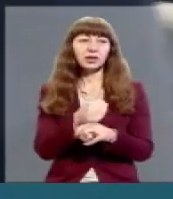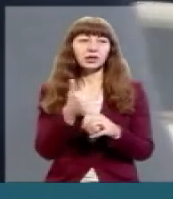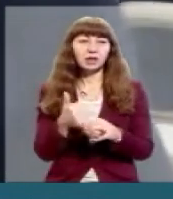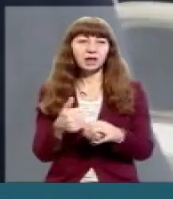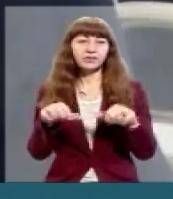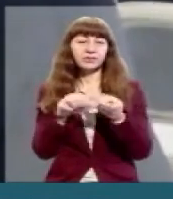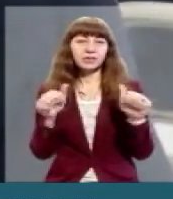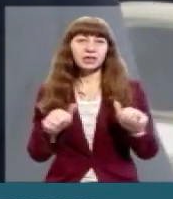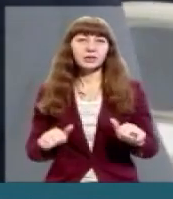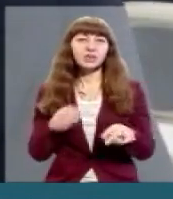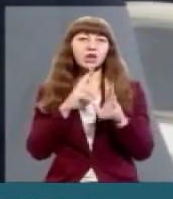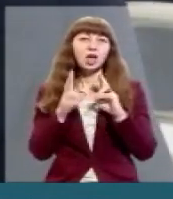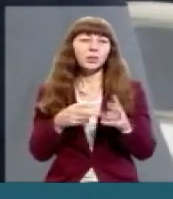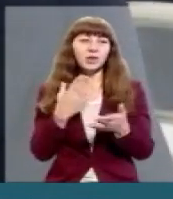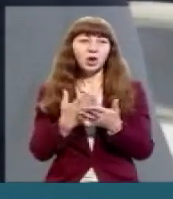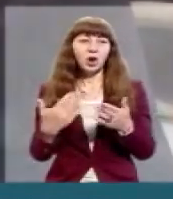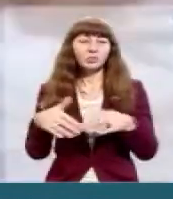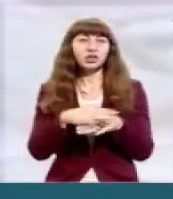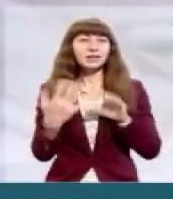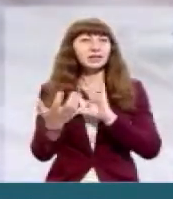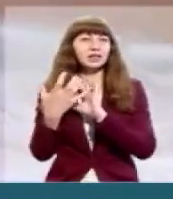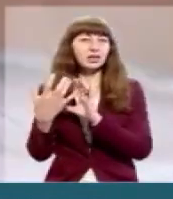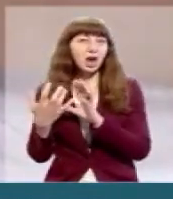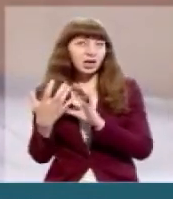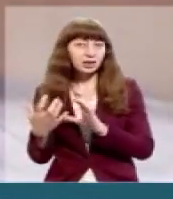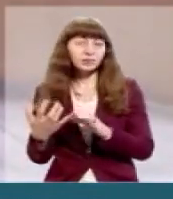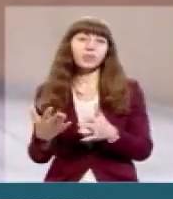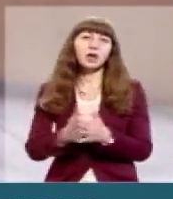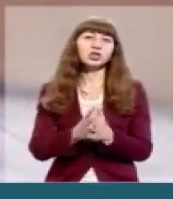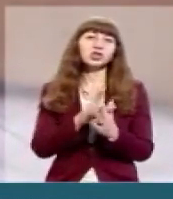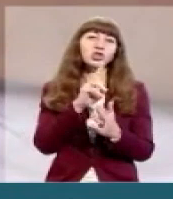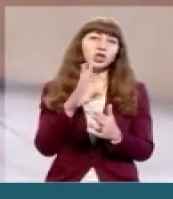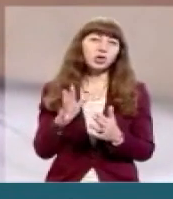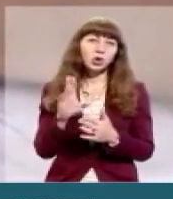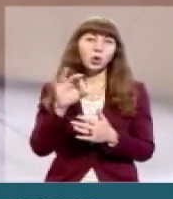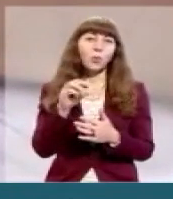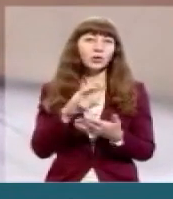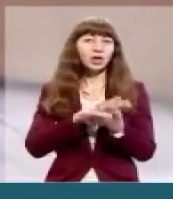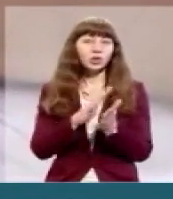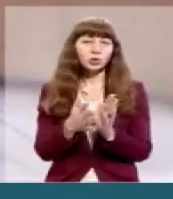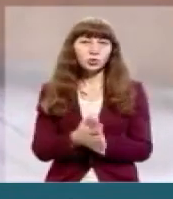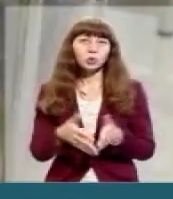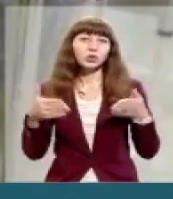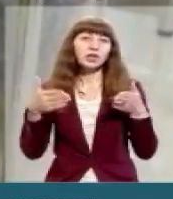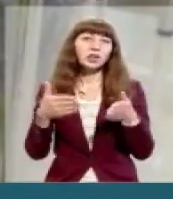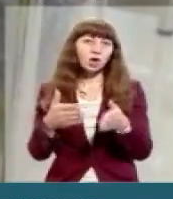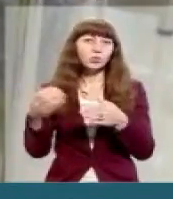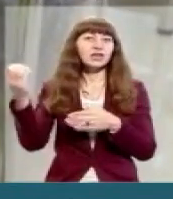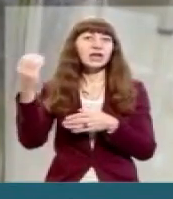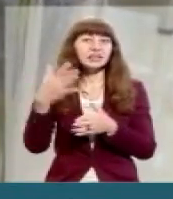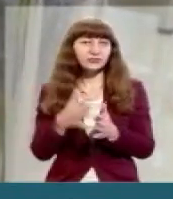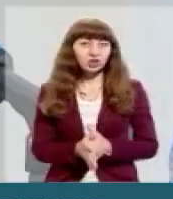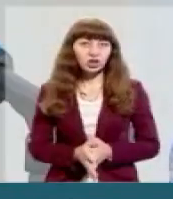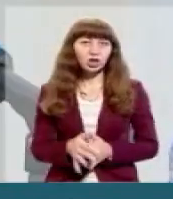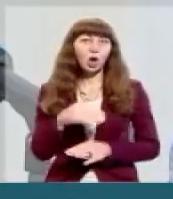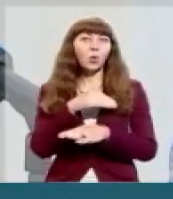қоғамдық көлік, тұрғын үй, коммуналдық қызметтер және тағы басқалары. Алайда қурап, құрбуталары қалған ағаштарды реттеу негізгі сауалдың